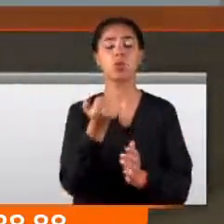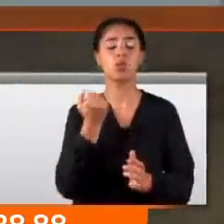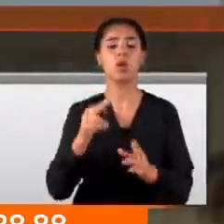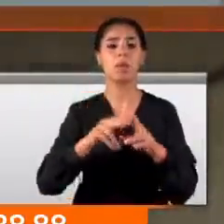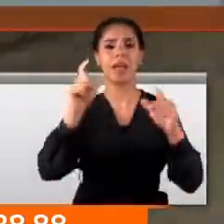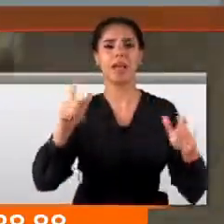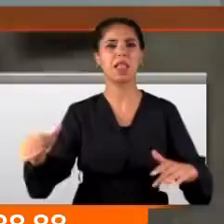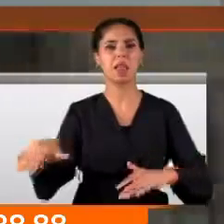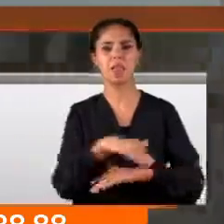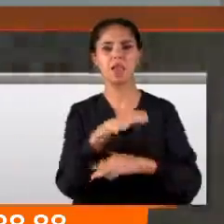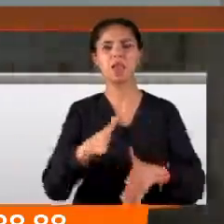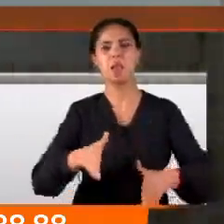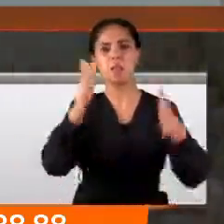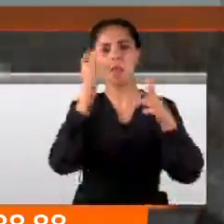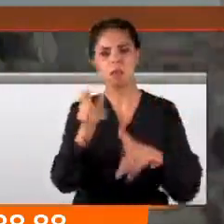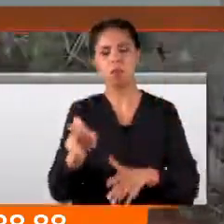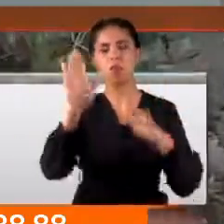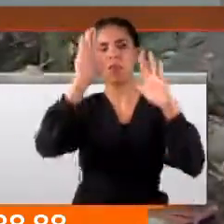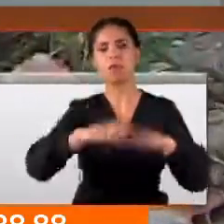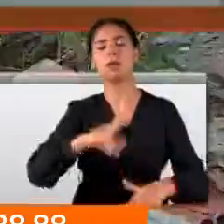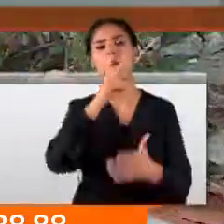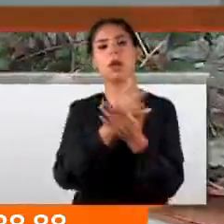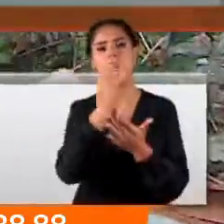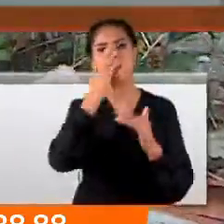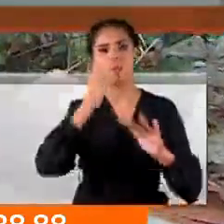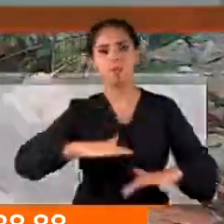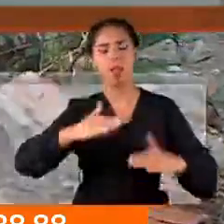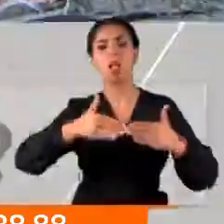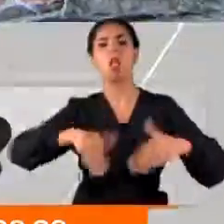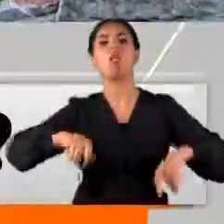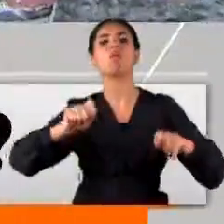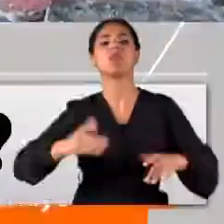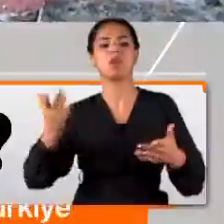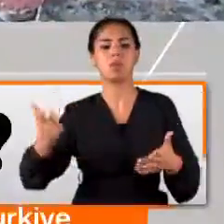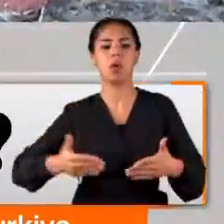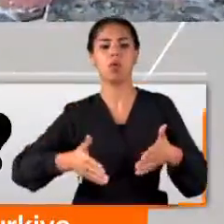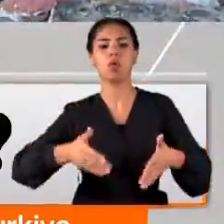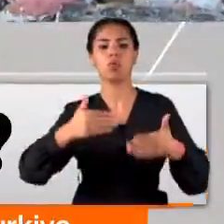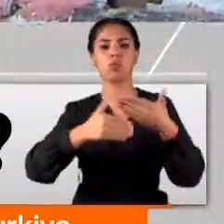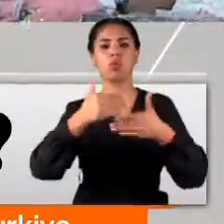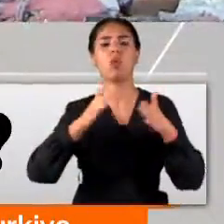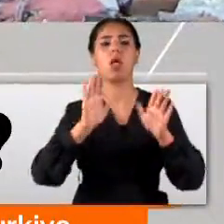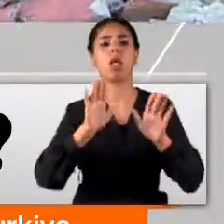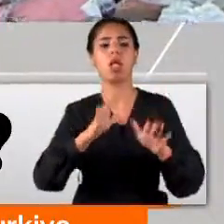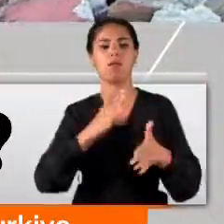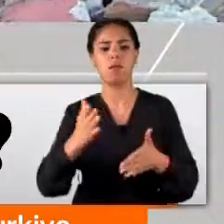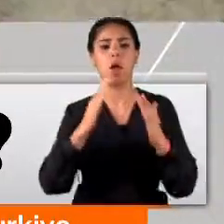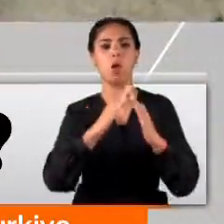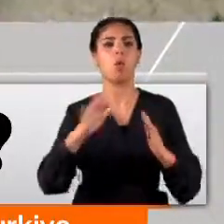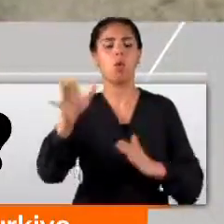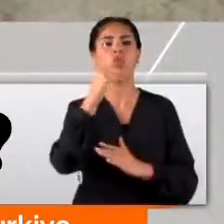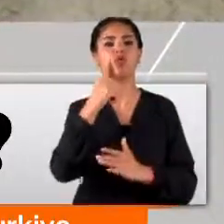Kentsel dönüşüm için boşaltılan bina için yıkım kararı bekleniyordu ama önlem alınmamıştı. Duvar sallanıyormuş zaten abi. Tüm komşular şahit